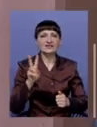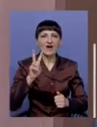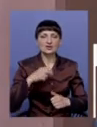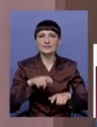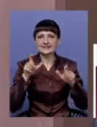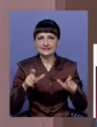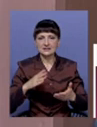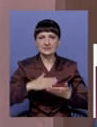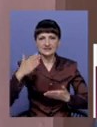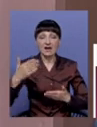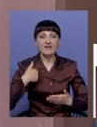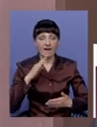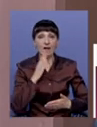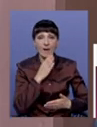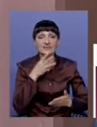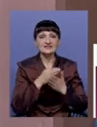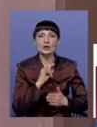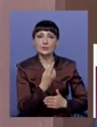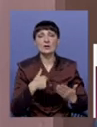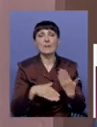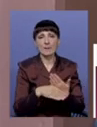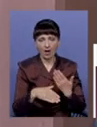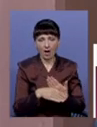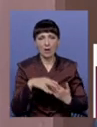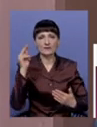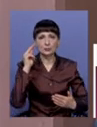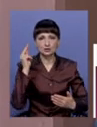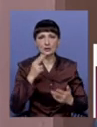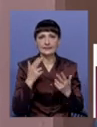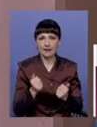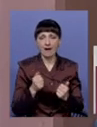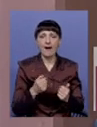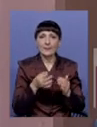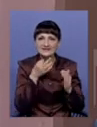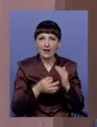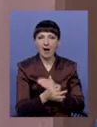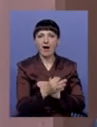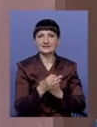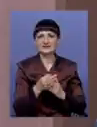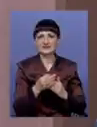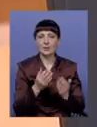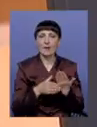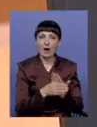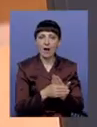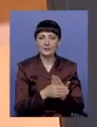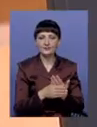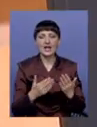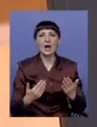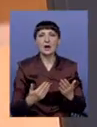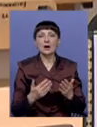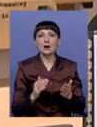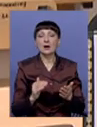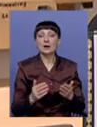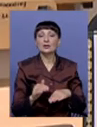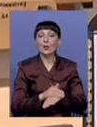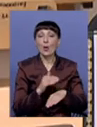я как мама я своему ребенку помогаю в обучении подсказываю направляю добрый день мои дорогие